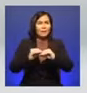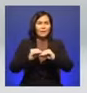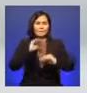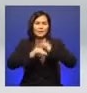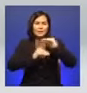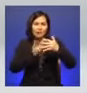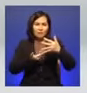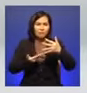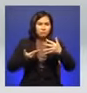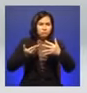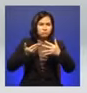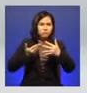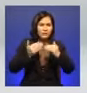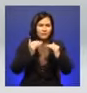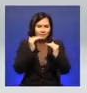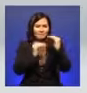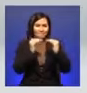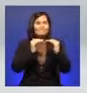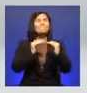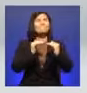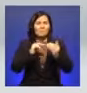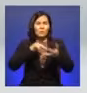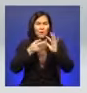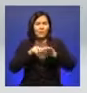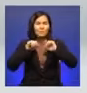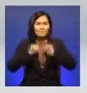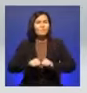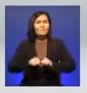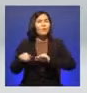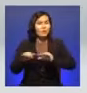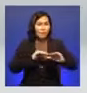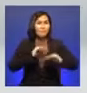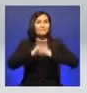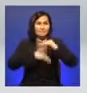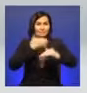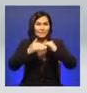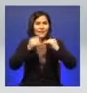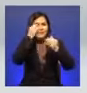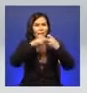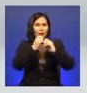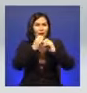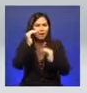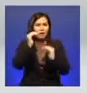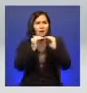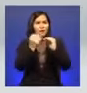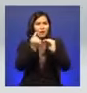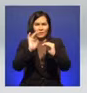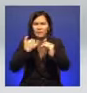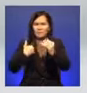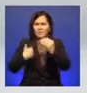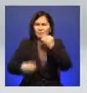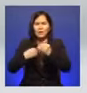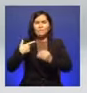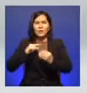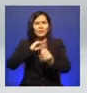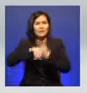วเมื่อนั้นนะครับผมคิดว่าเราพร้อมที่จะพัฒนาและจะไม่ได้พัฒนาแค่แก้ปัญหาความเหลื่อมล้ำแต่จะทำใหเศรษฐกิจและสังคมของเราเติ